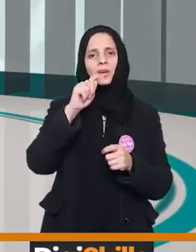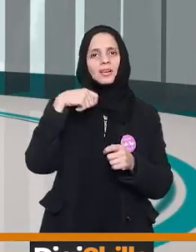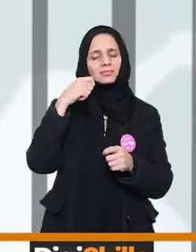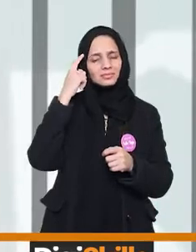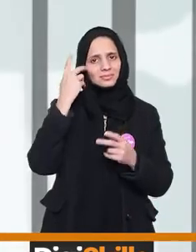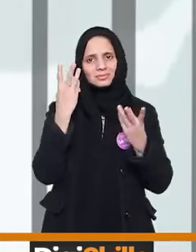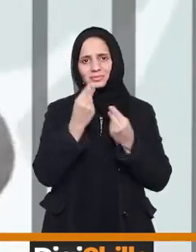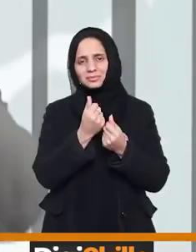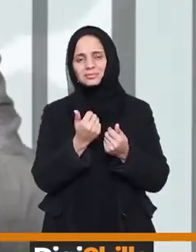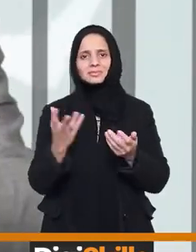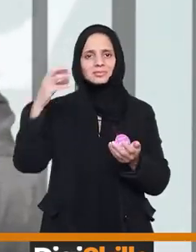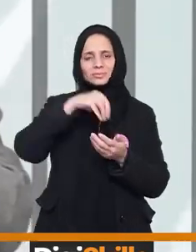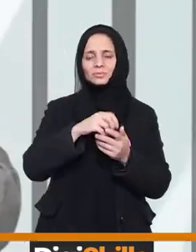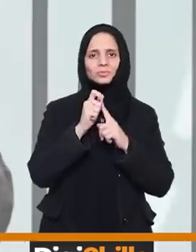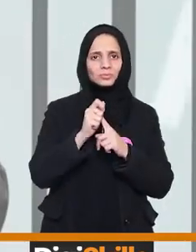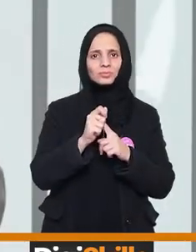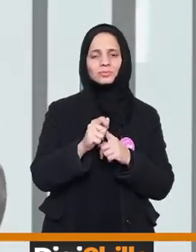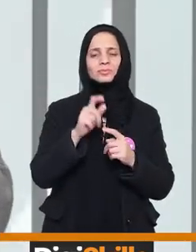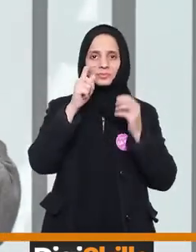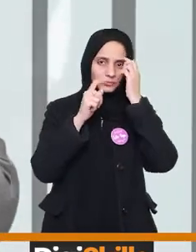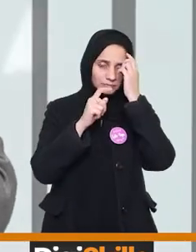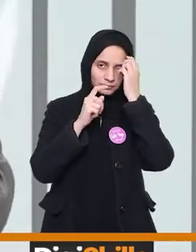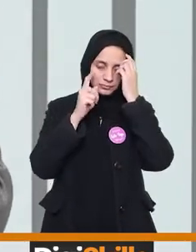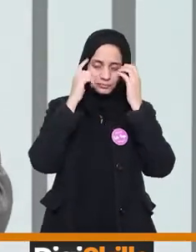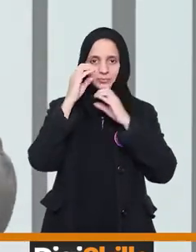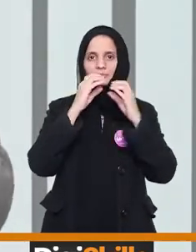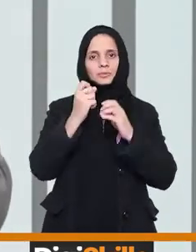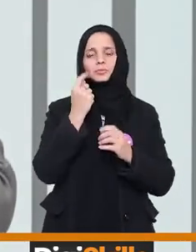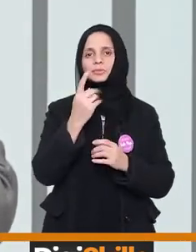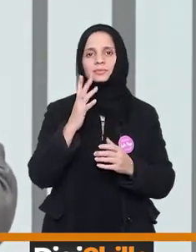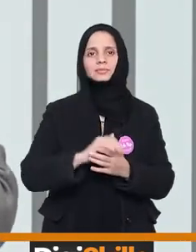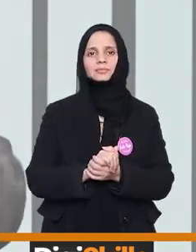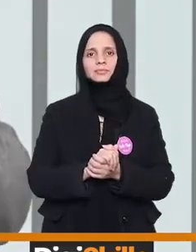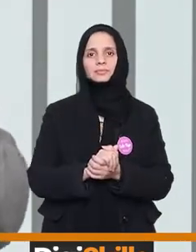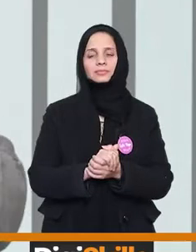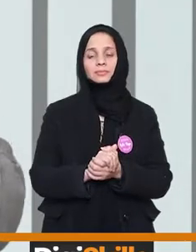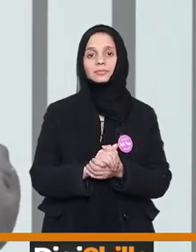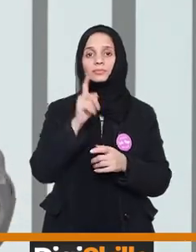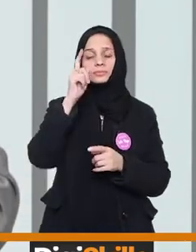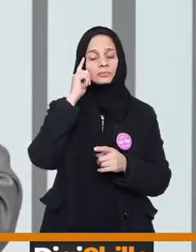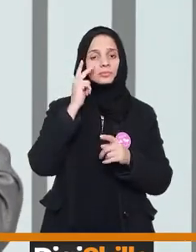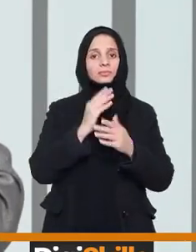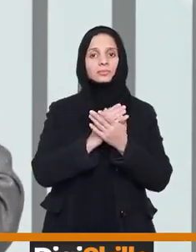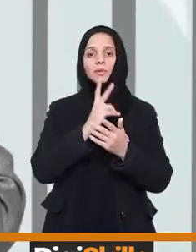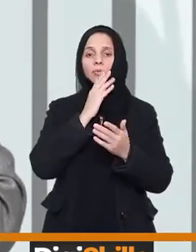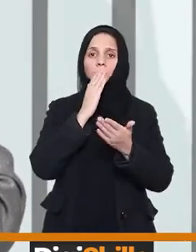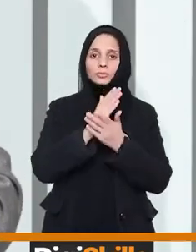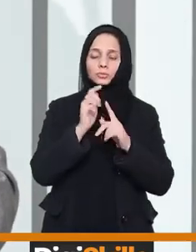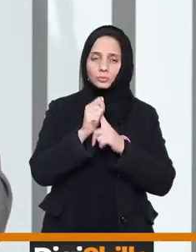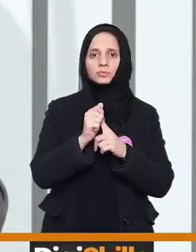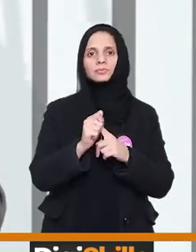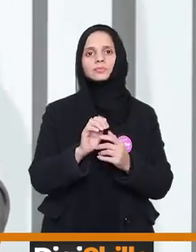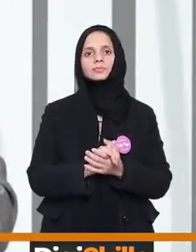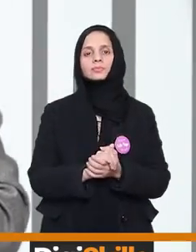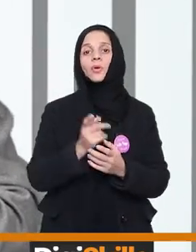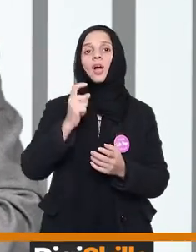کے ساتھ, اگر آپ سمندر کو گوزے میں بند نہیں کر سکتے تو یقین جانیے آپ کی کمیونیکیشن سکلز نہیں ہیں. آپ نے ٹو دا پوائنٹ بات کرنی ہے,